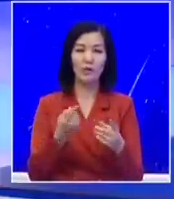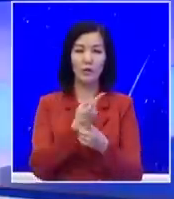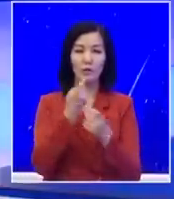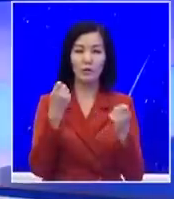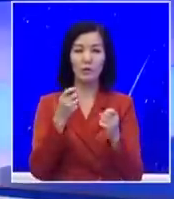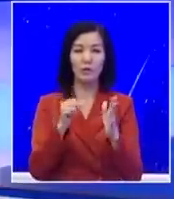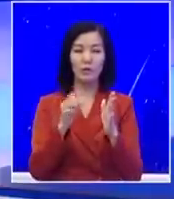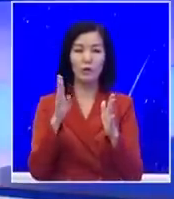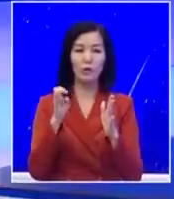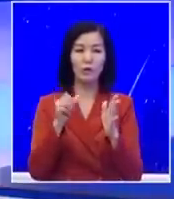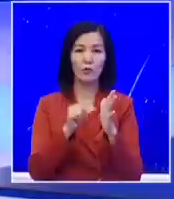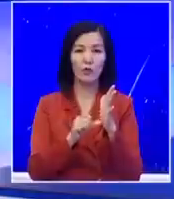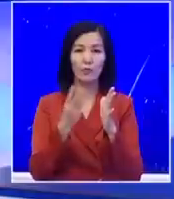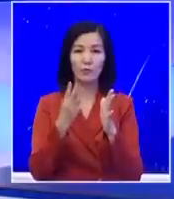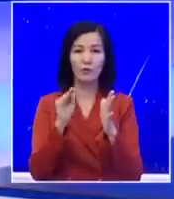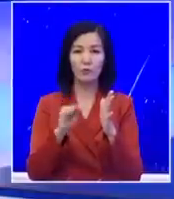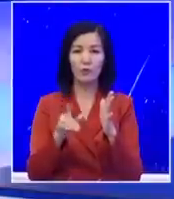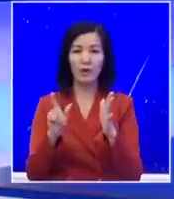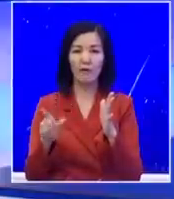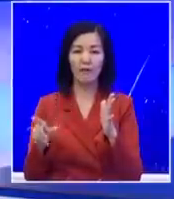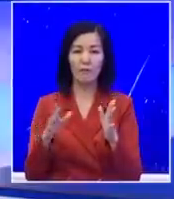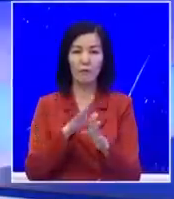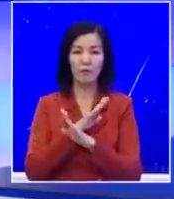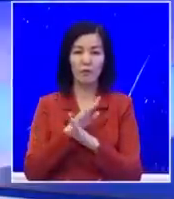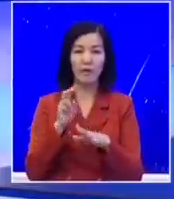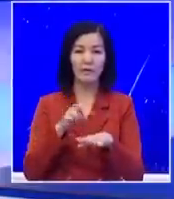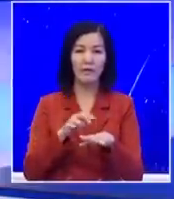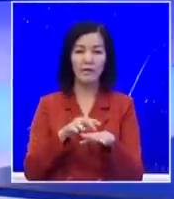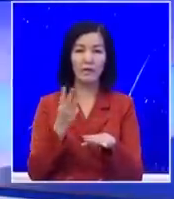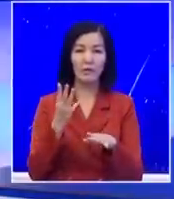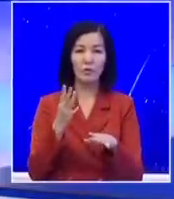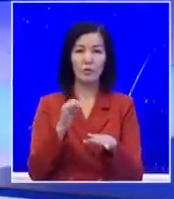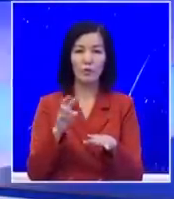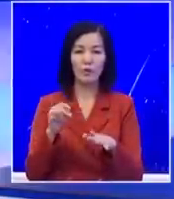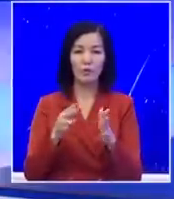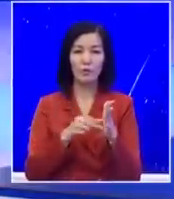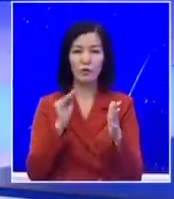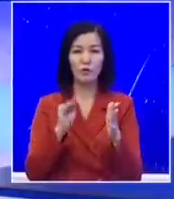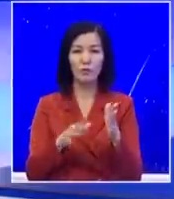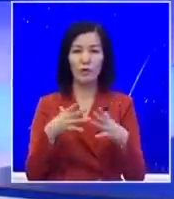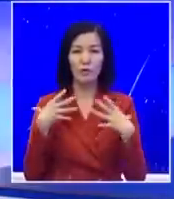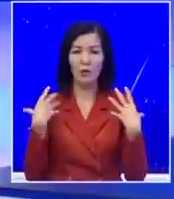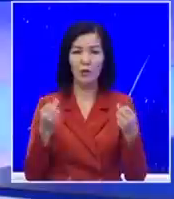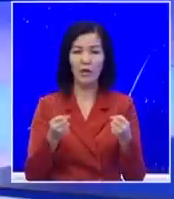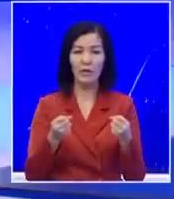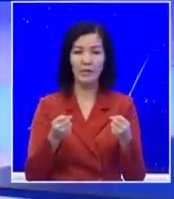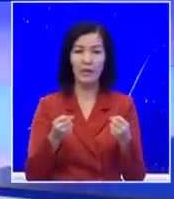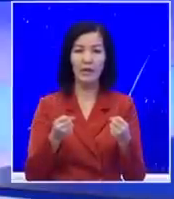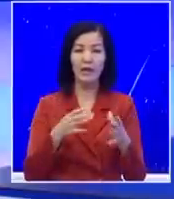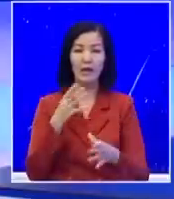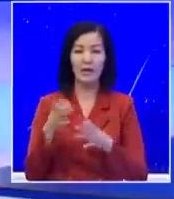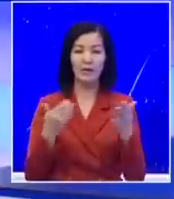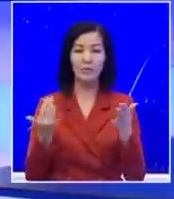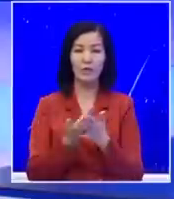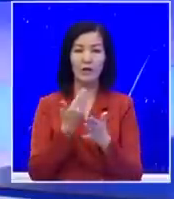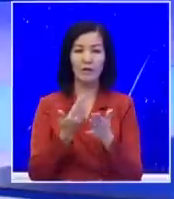сүйенсек, індеттен 463 мың адам көз жұмған. Дәрігерлер 4 миллион 700-ден аса науқасты айықтырып, қатарға қосыпты.